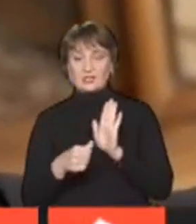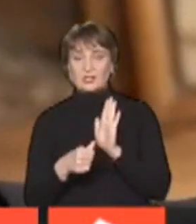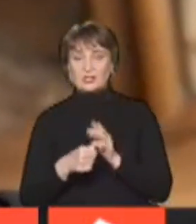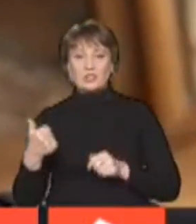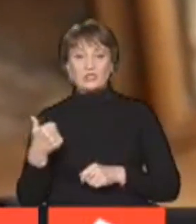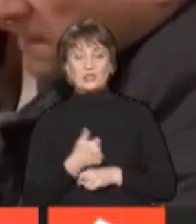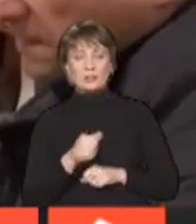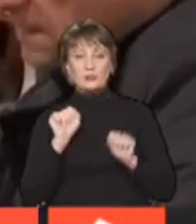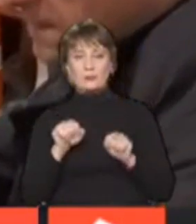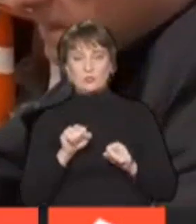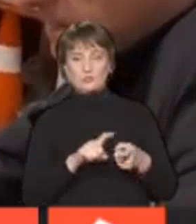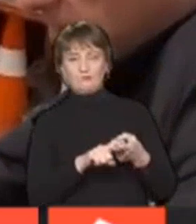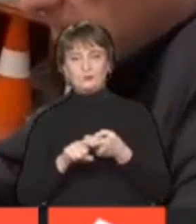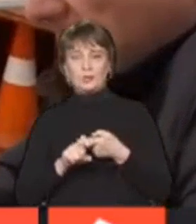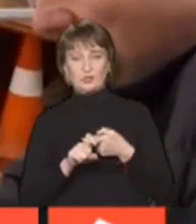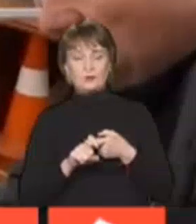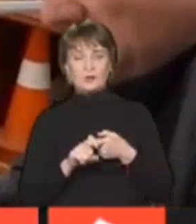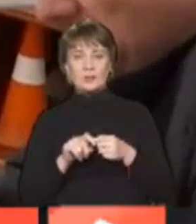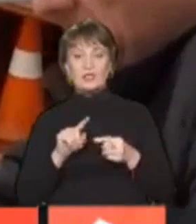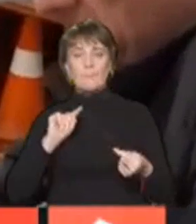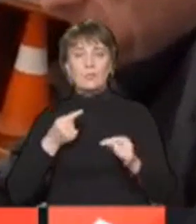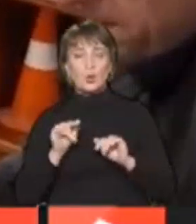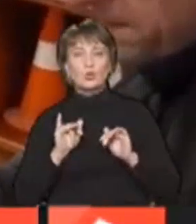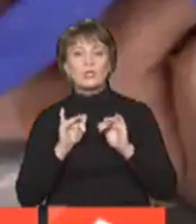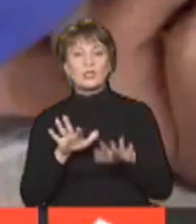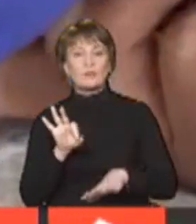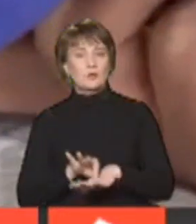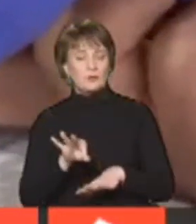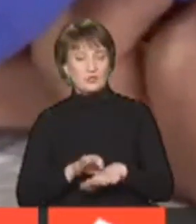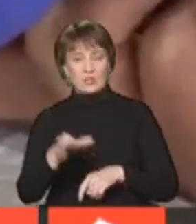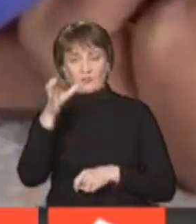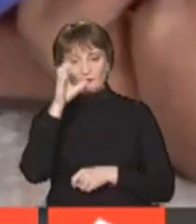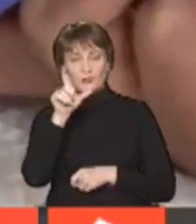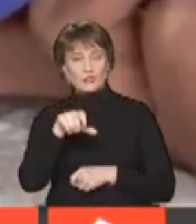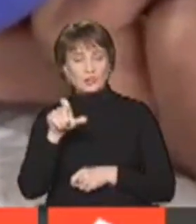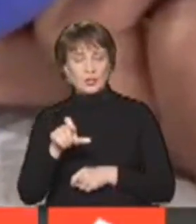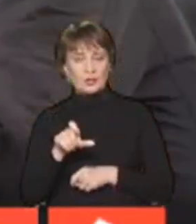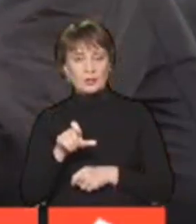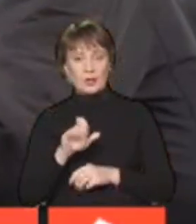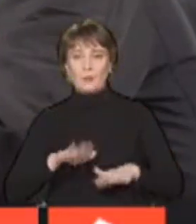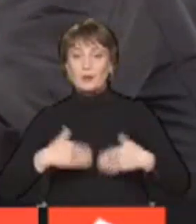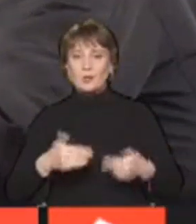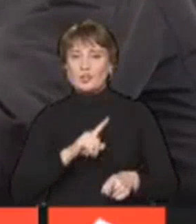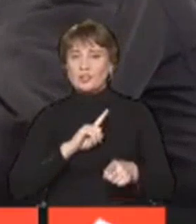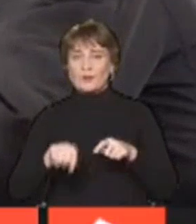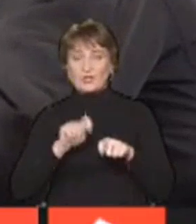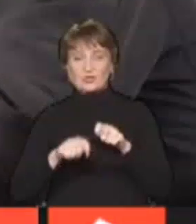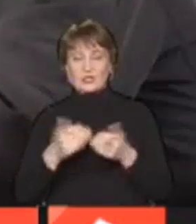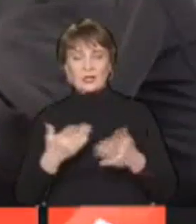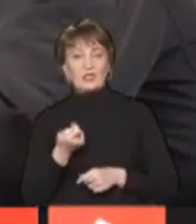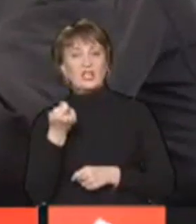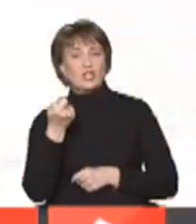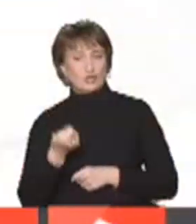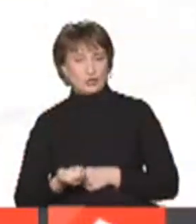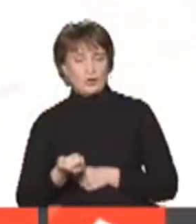тижнів можна подолати пандемію. Для протидії хворобі вчені пропонують використовувати швидкі тести, які є